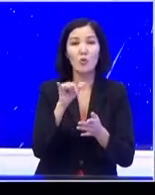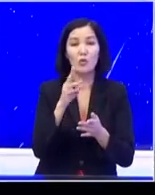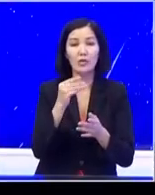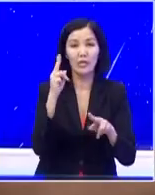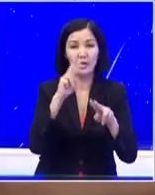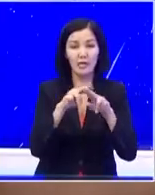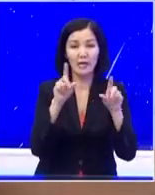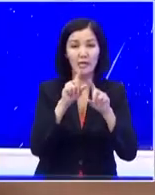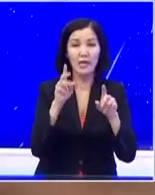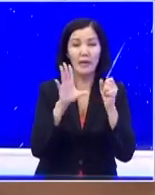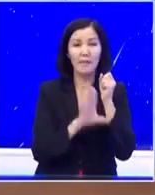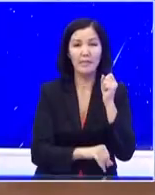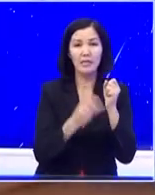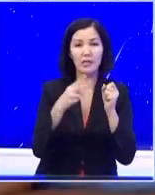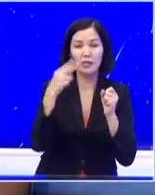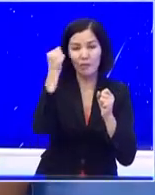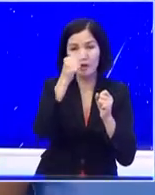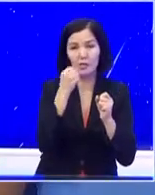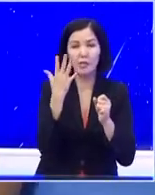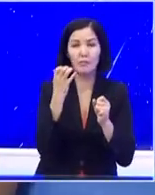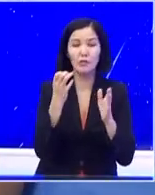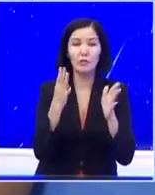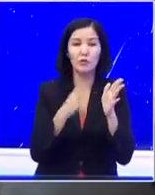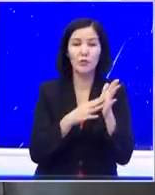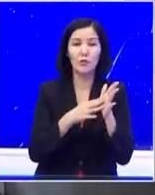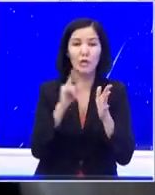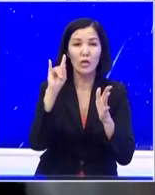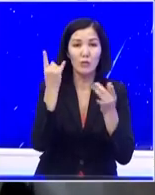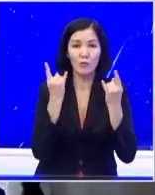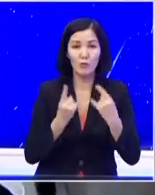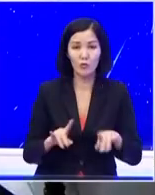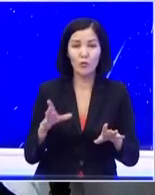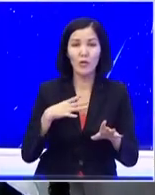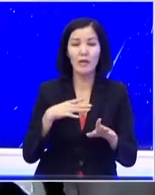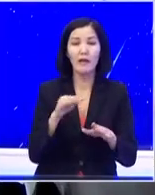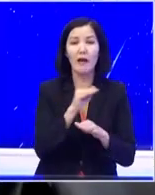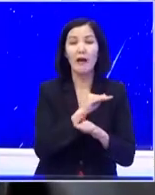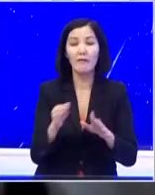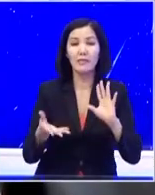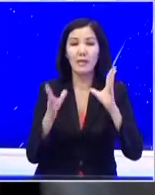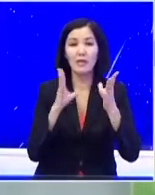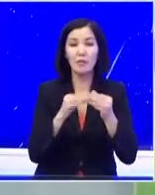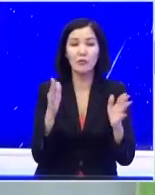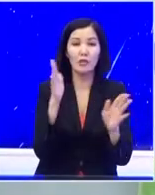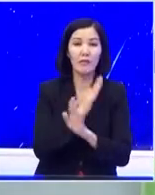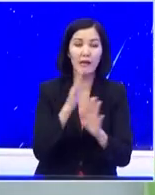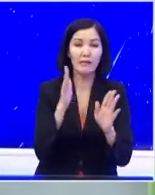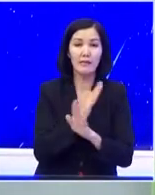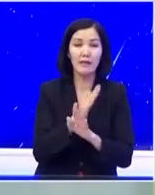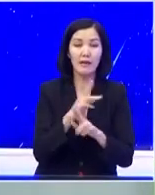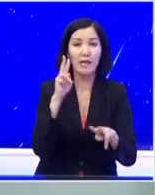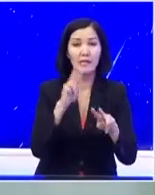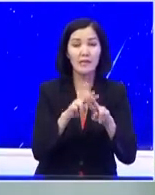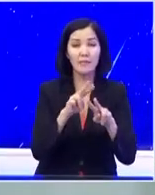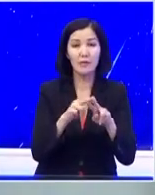колониясы. Соңғы 20 жылда бұл жерде 509 сәби дүниеге келіпті. Ал ресми дерек бойынша тағдыр теперішінен темір